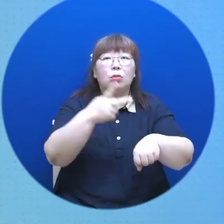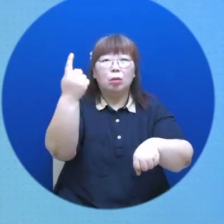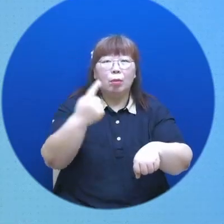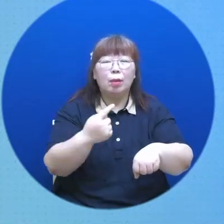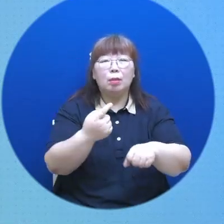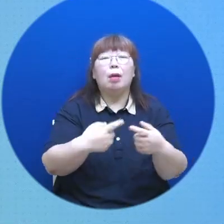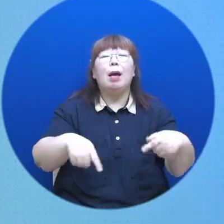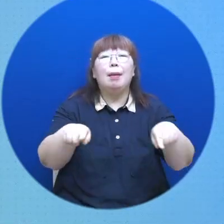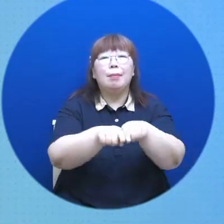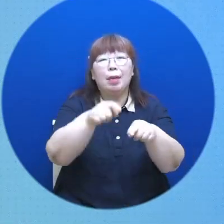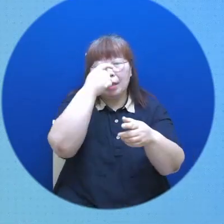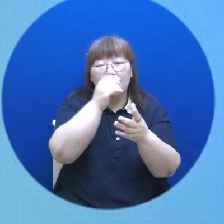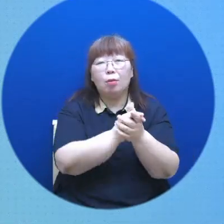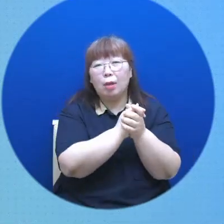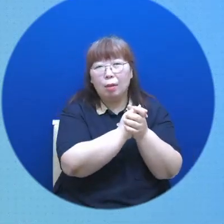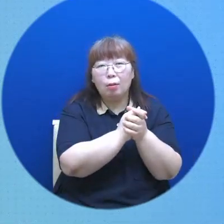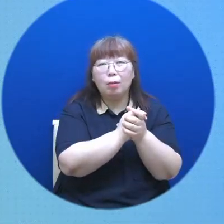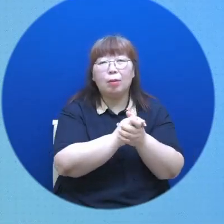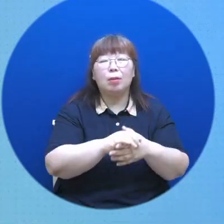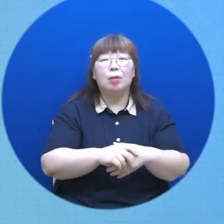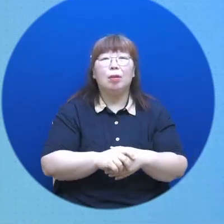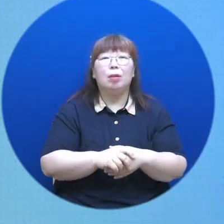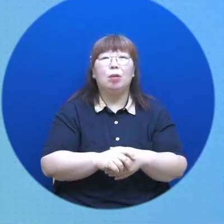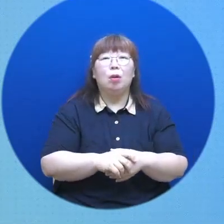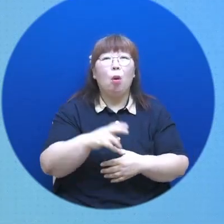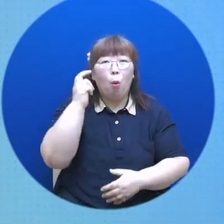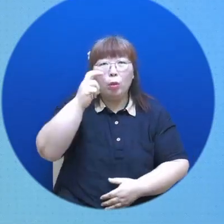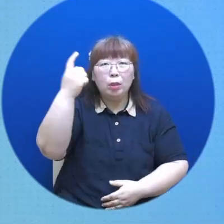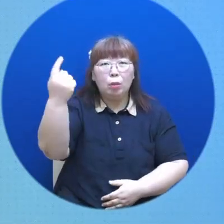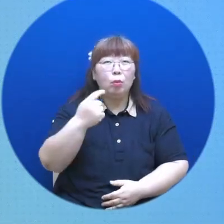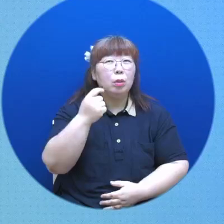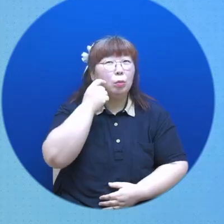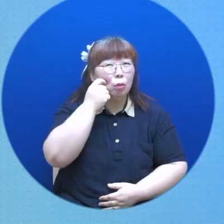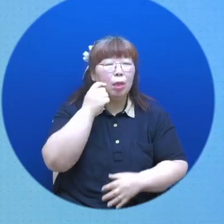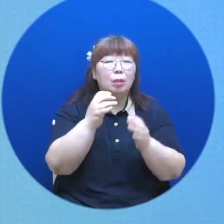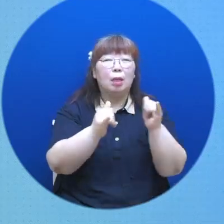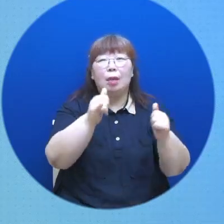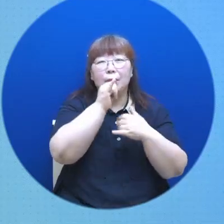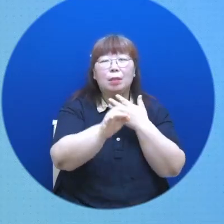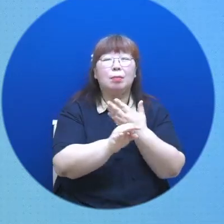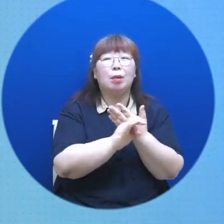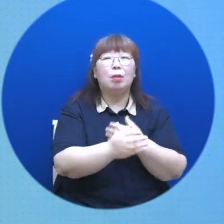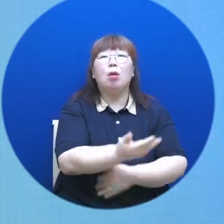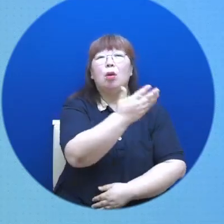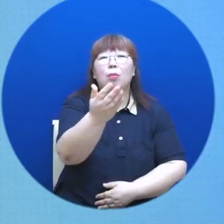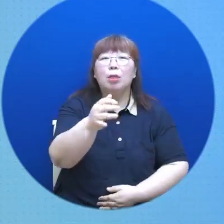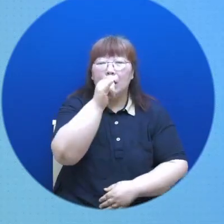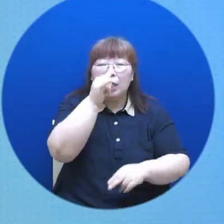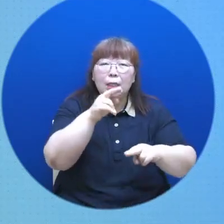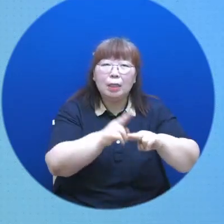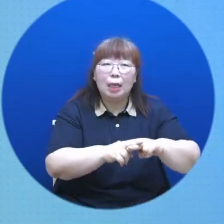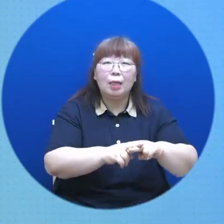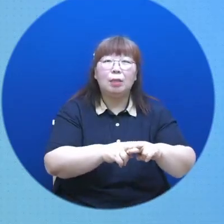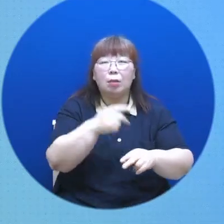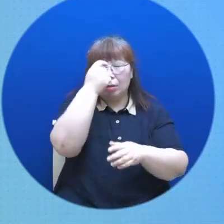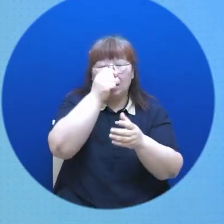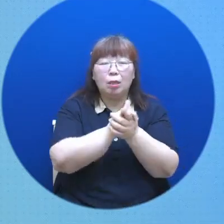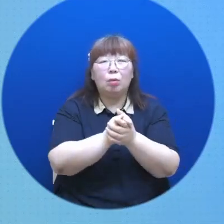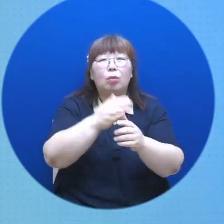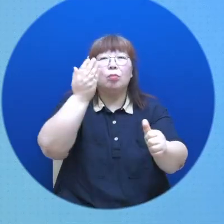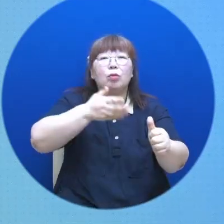주세요. 만약 못 오시는 분이 계시다면 여러분이 있는 그 자리에서 기도해 주시기